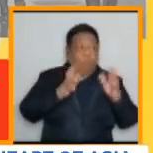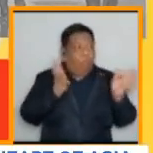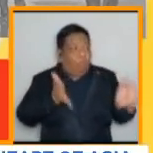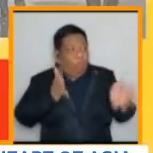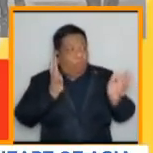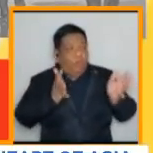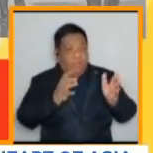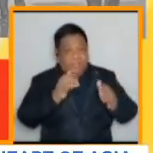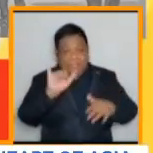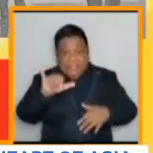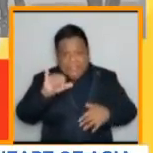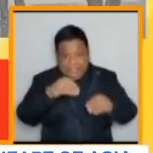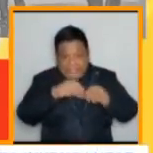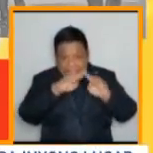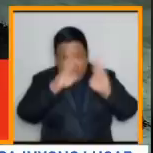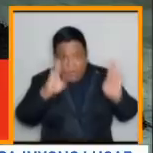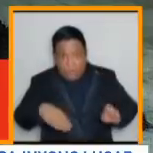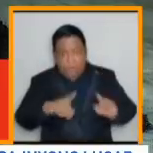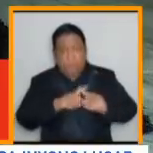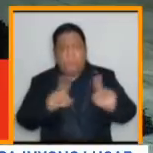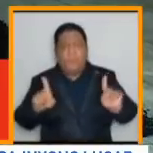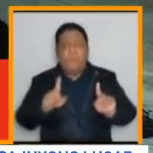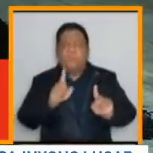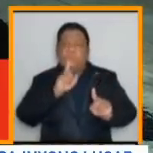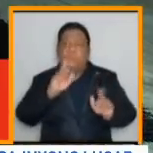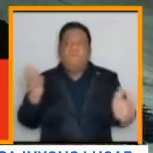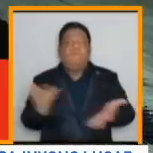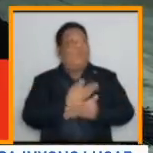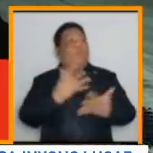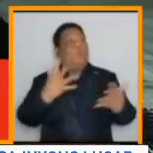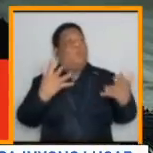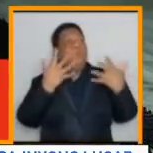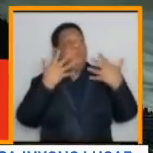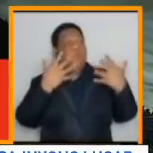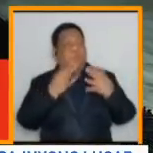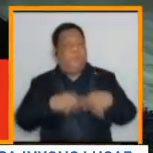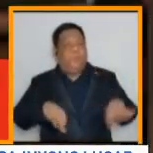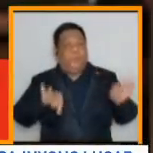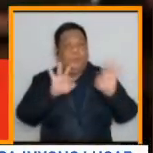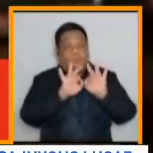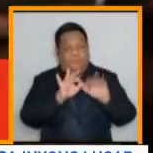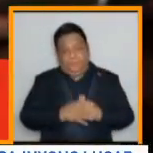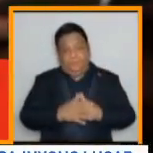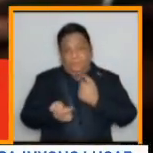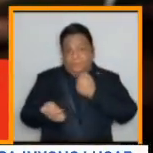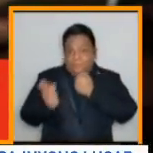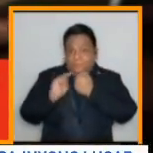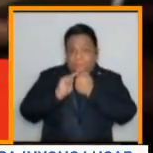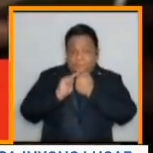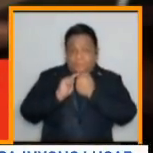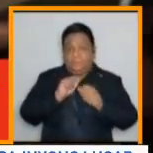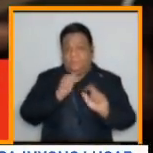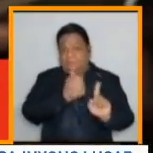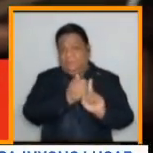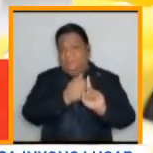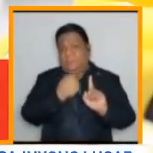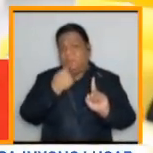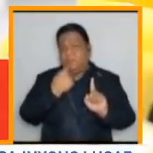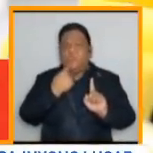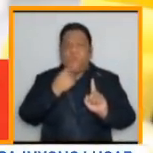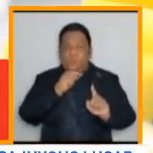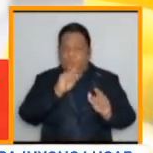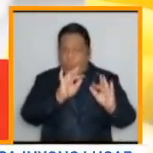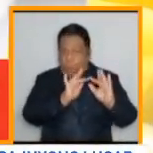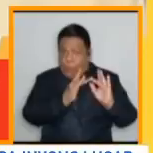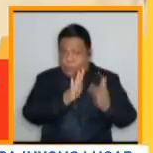rin syempre kapag fresh air. Ayon ka yan, parehong active raw sa online school si Nazia at